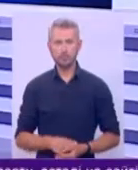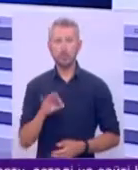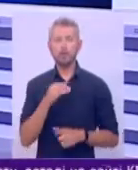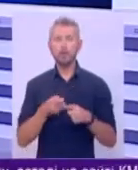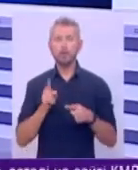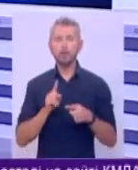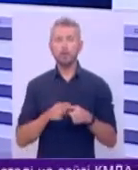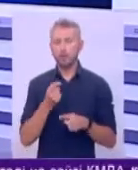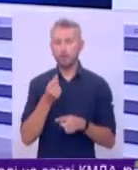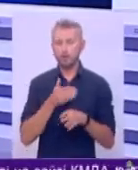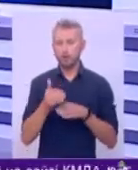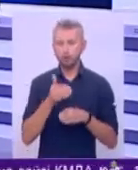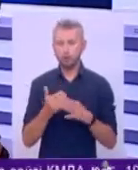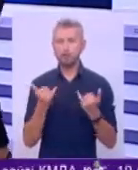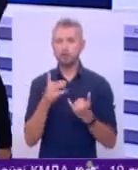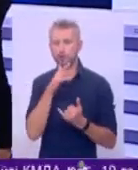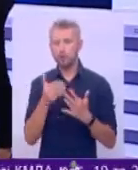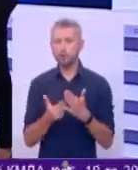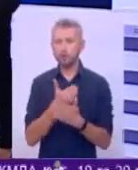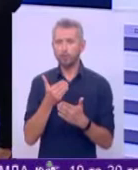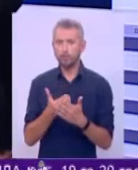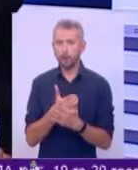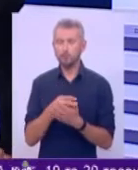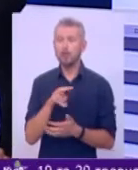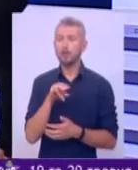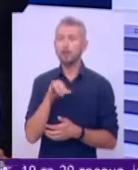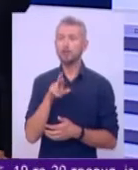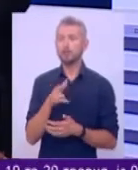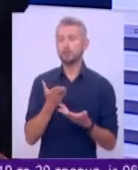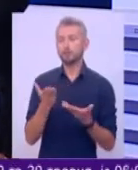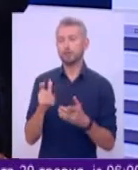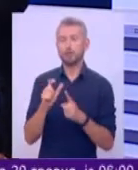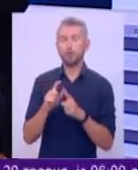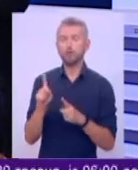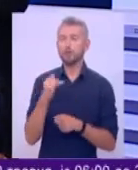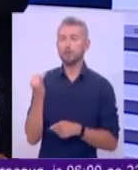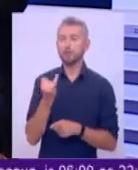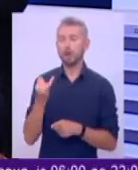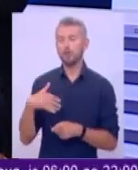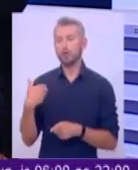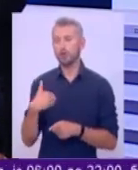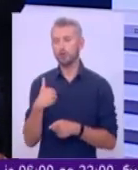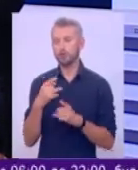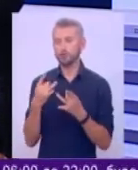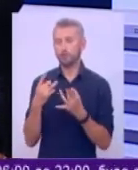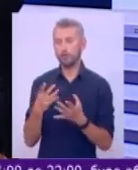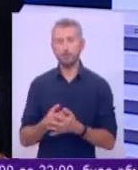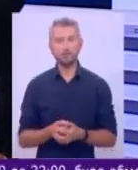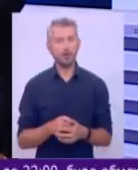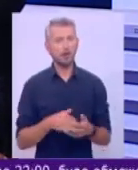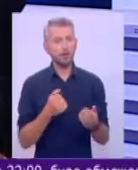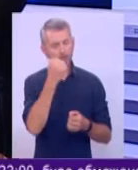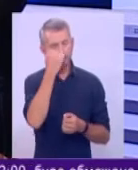Про це і не тільки трохи згодом, а зараз час новин. Ліля, будь ласка, тобі слово, що цікавого і корисного розповісиш нам. Дякую. Такі